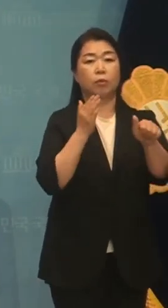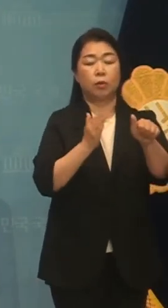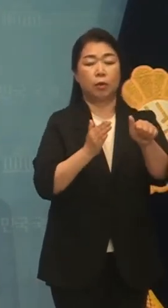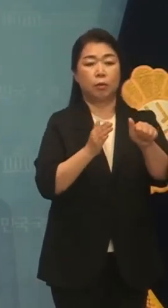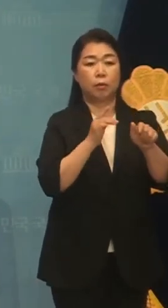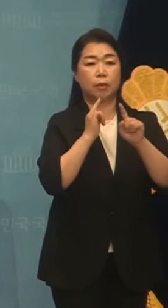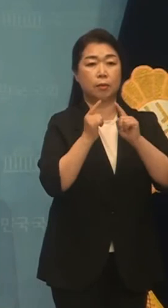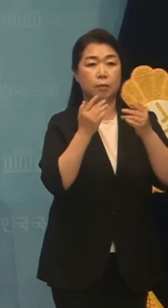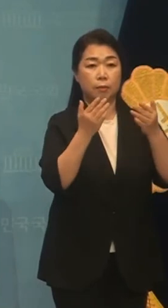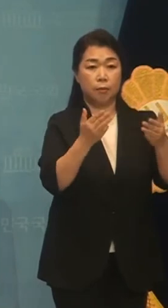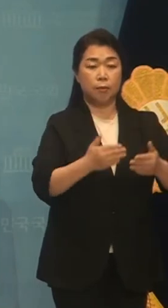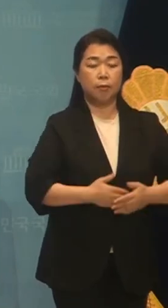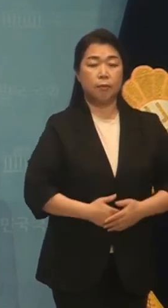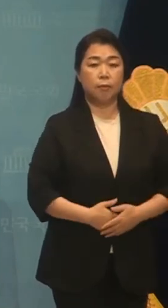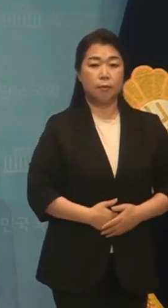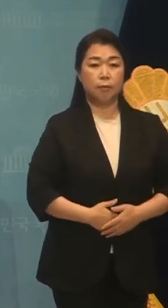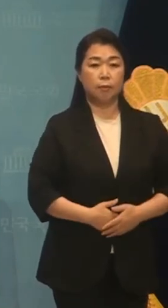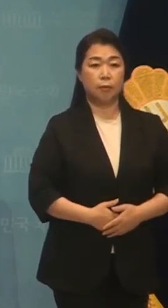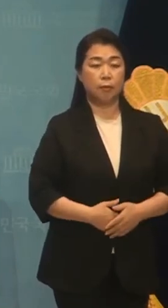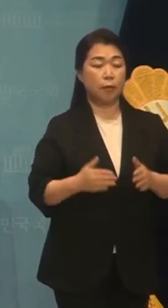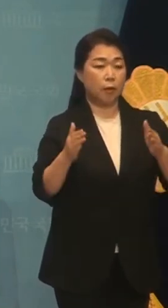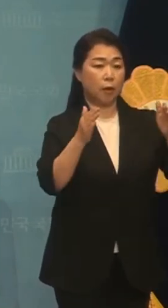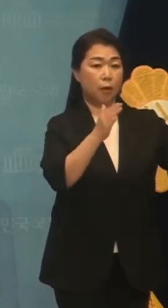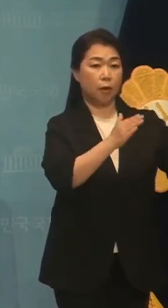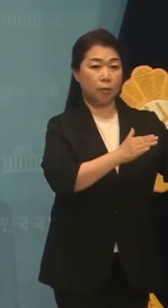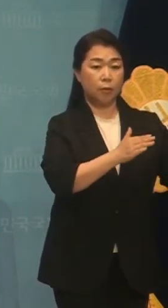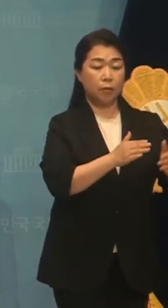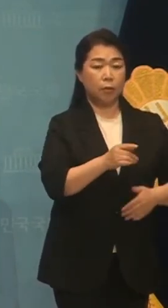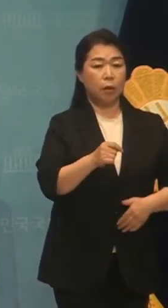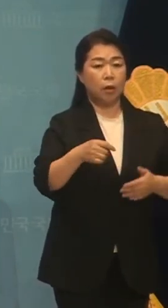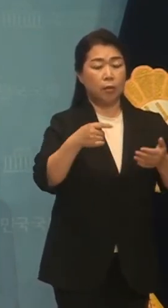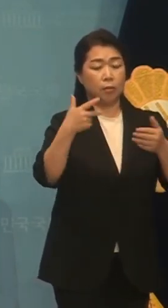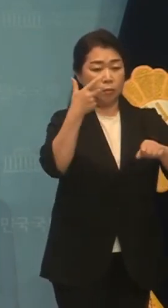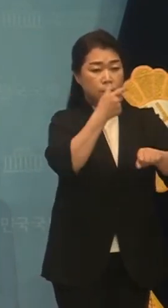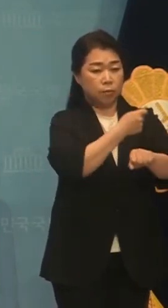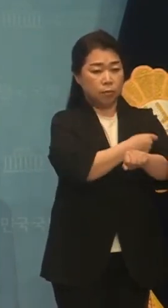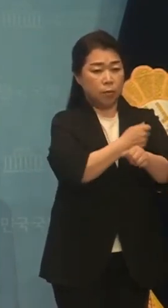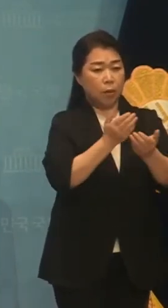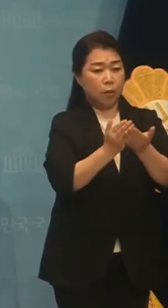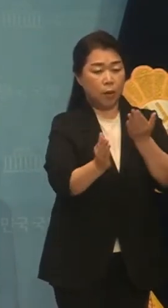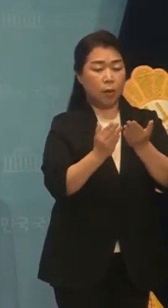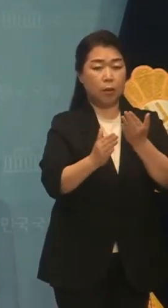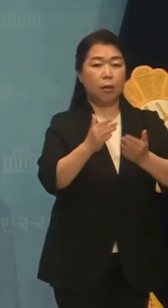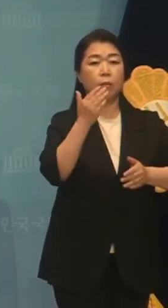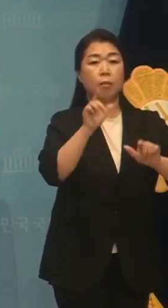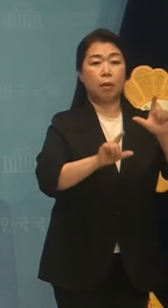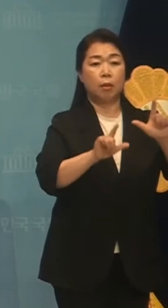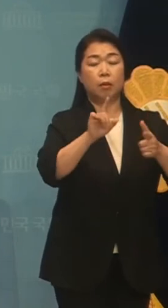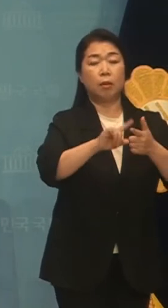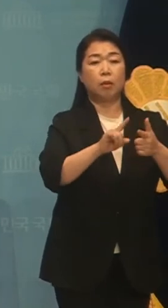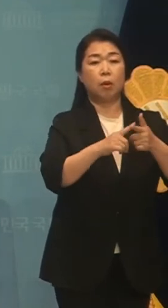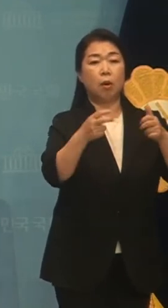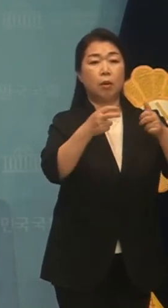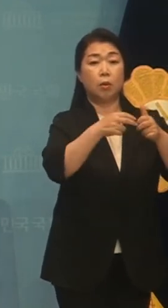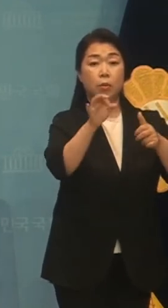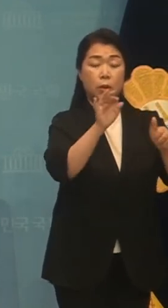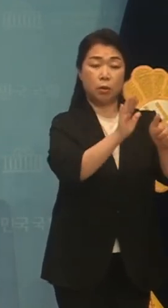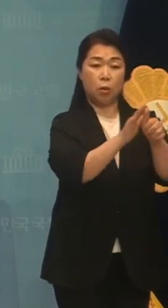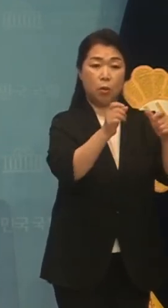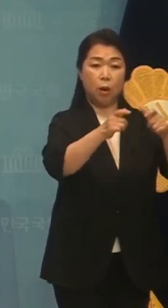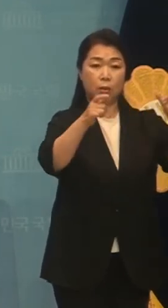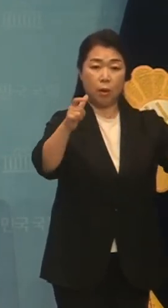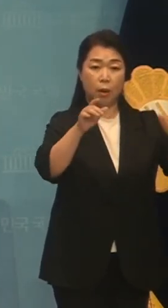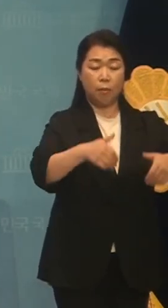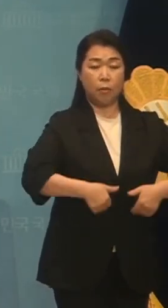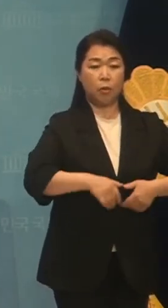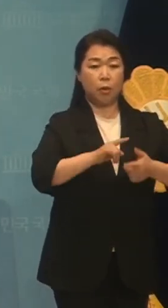주시길 당부드립니다. 다음으로는 이상 반응, 의료비 지원에 대해 확대 필요성에